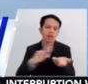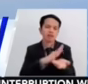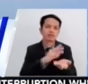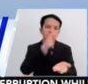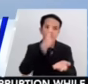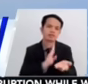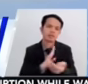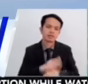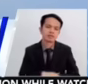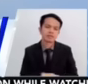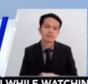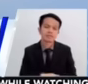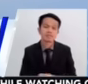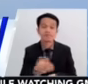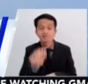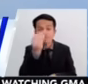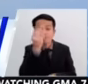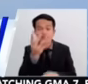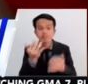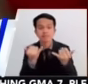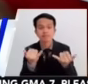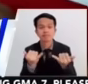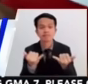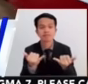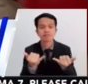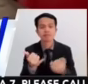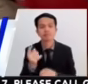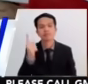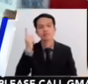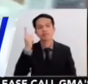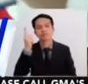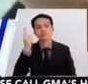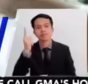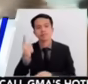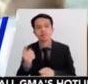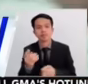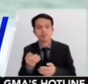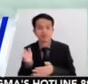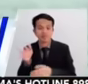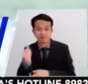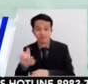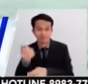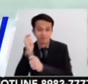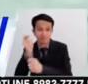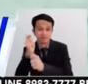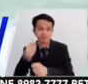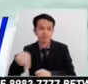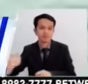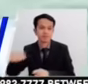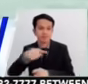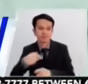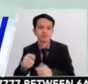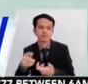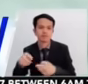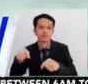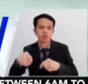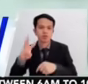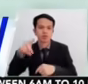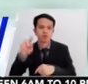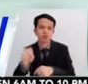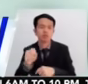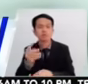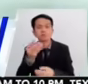ito narito yung ilan sa mga mangingisda na nangingisda dito sa West Philippine Sea. Actually, nakausap natin